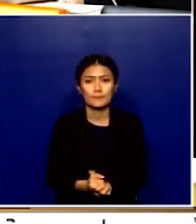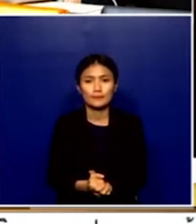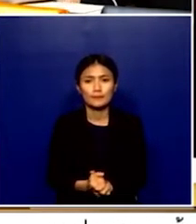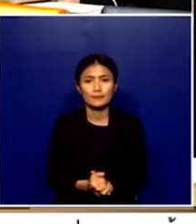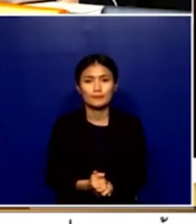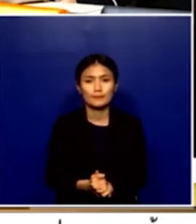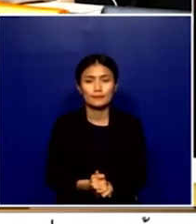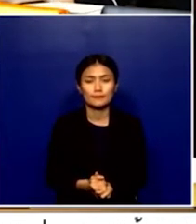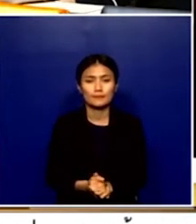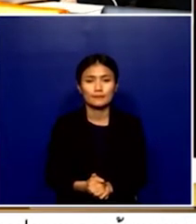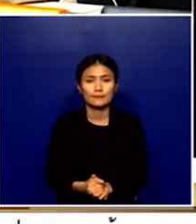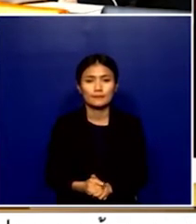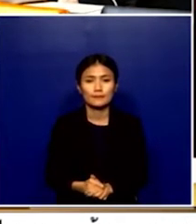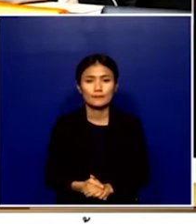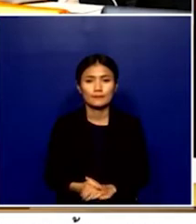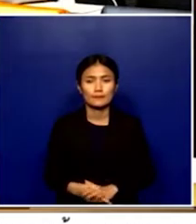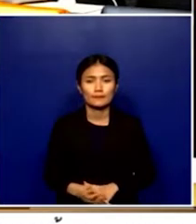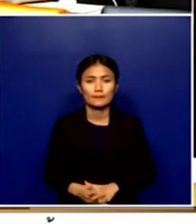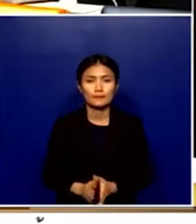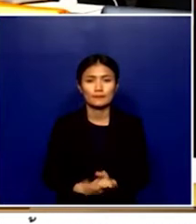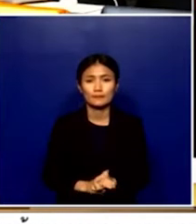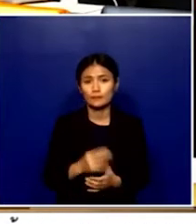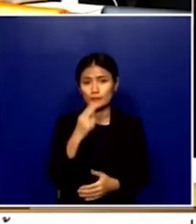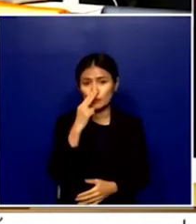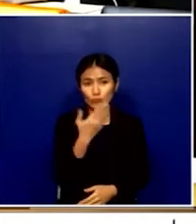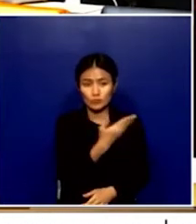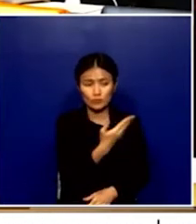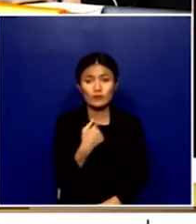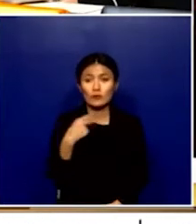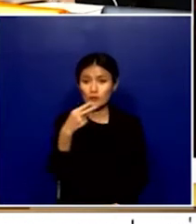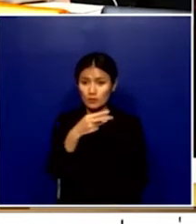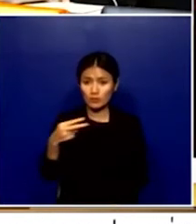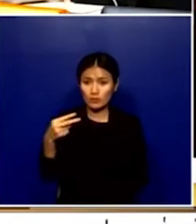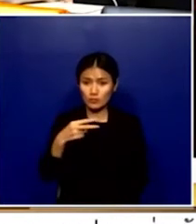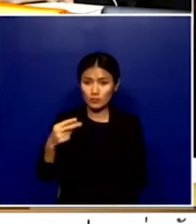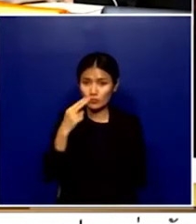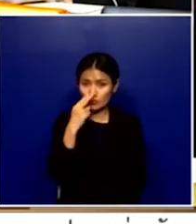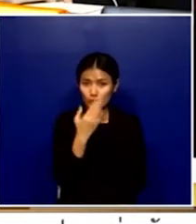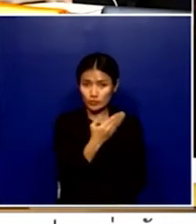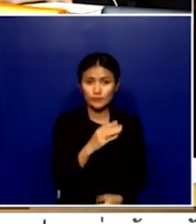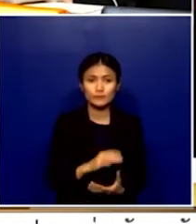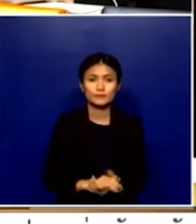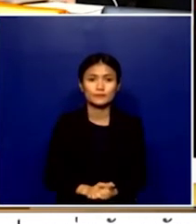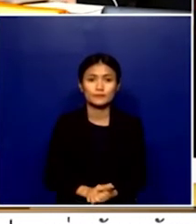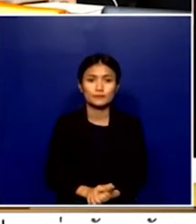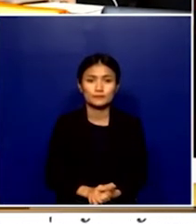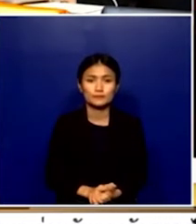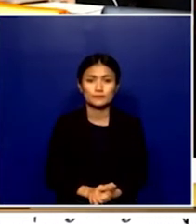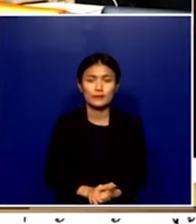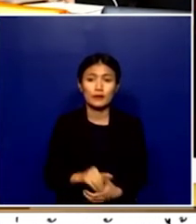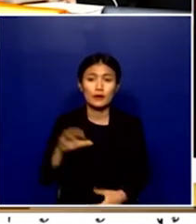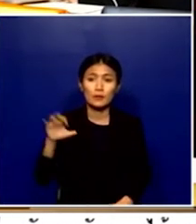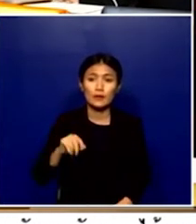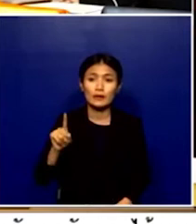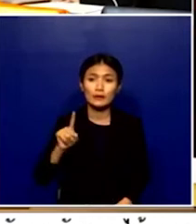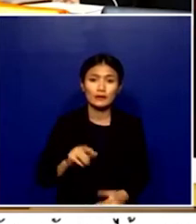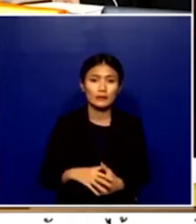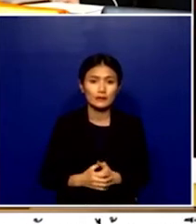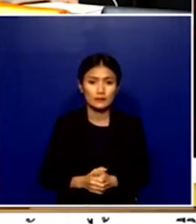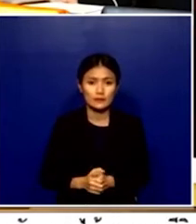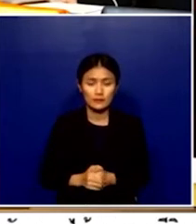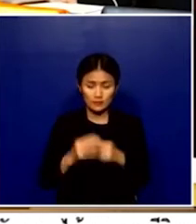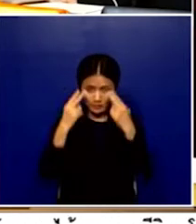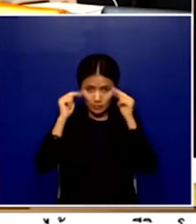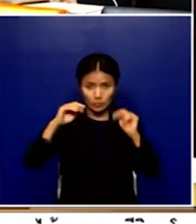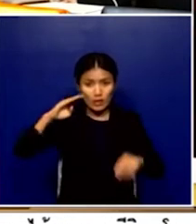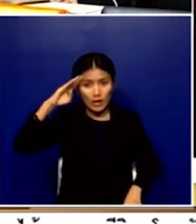ขอสไลธถัดไปค่ะ ข้อความที่สไลธนี้นะคะถนประทานเป็นข้ความที่คัVESมาจากคําให้การของผลเประ